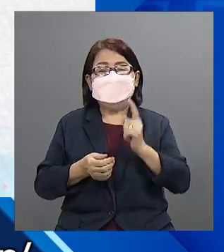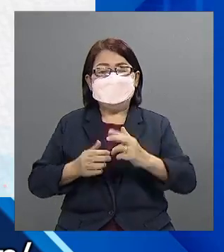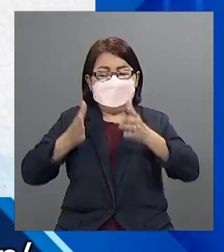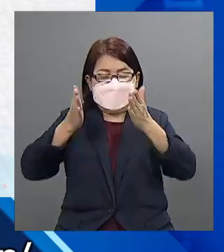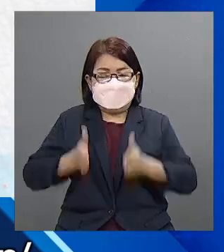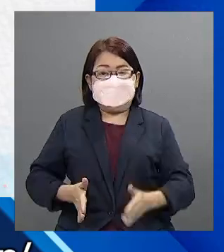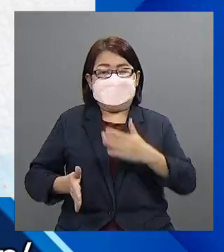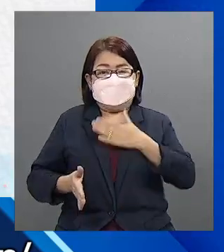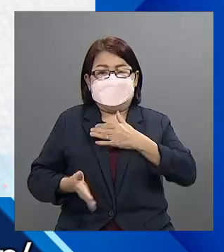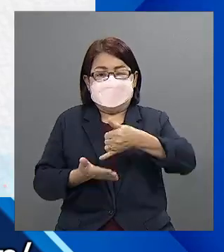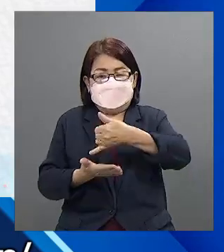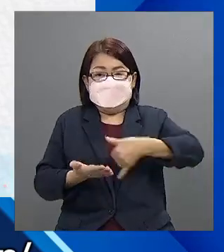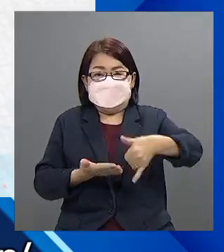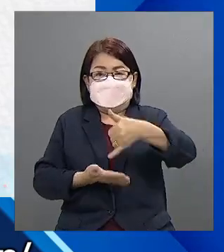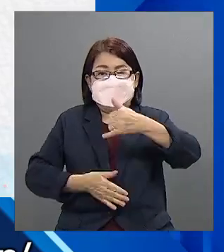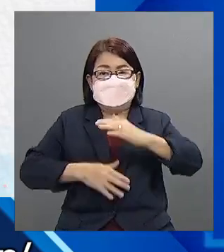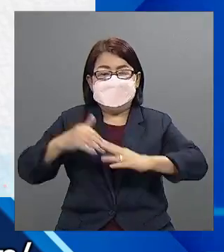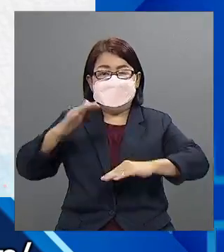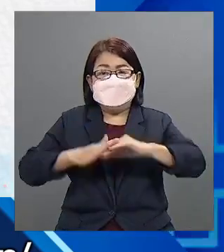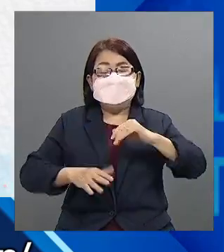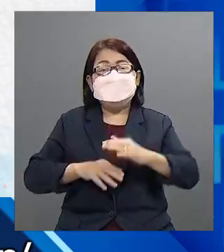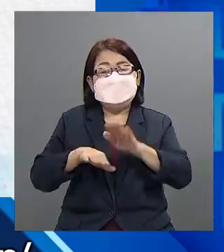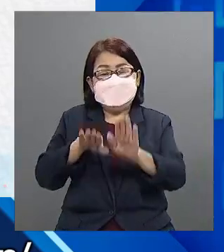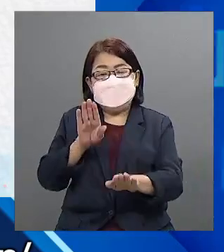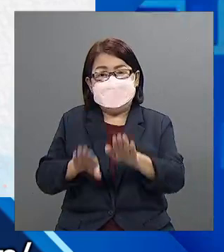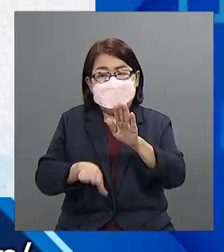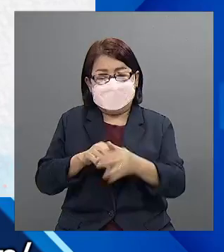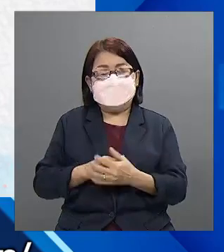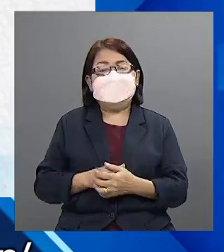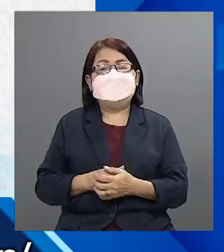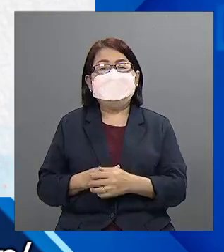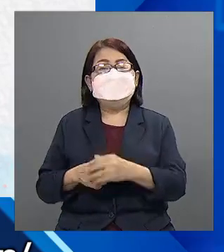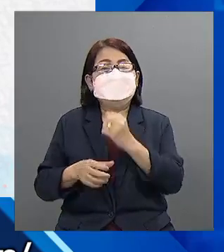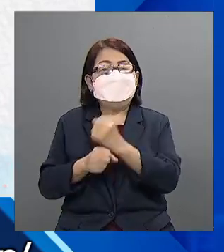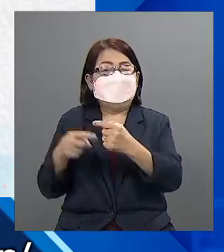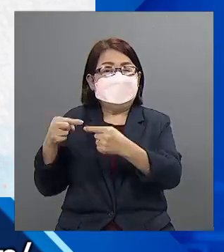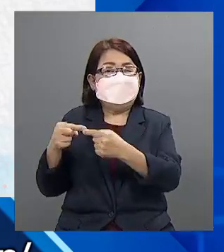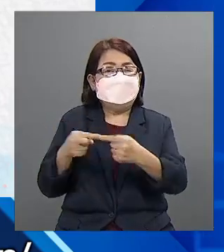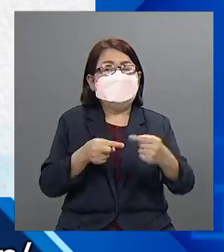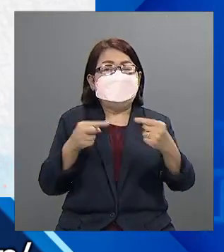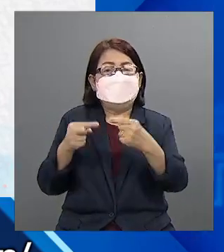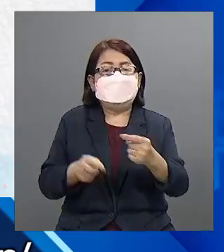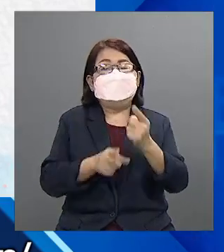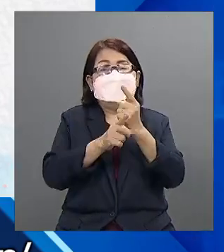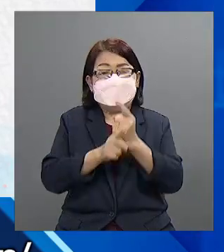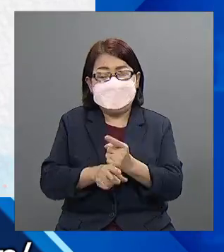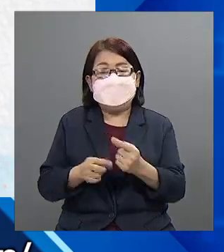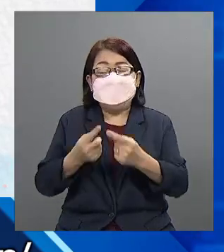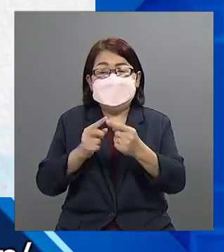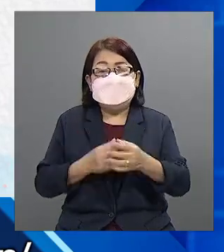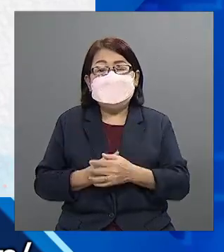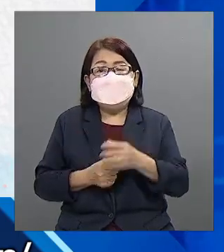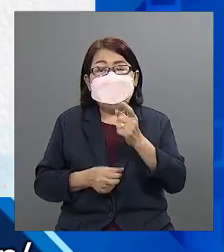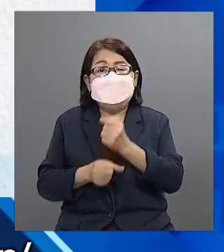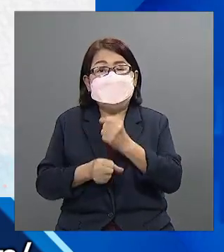ะเช่นว่าแขนขาอย่างเงี้ยค่ะเป็นการขยับที่ต่อเนื่องอย่างเป็นจังหวะโดยที่เราไม่จำเป็นต้องทำหนักแบบเหมือนเราไป